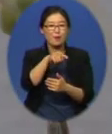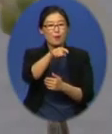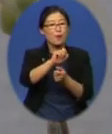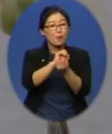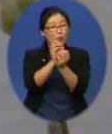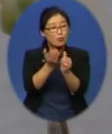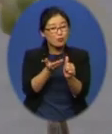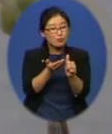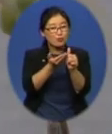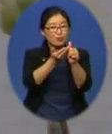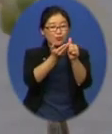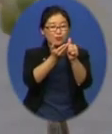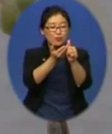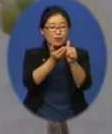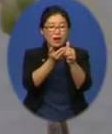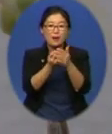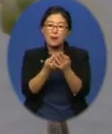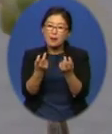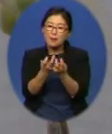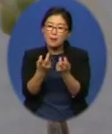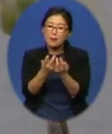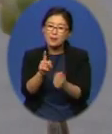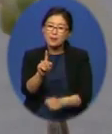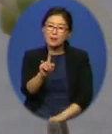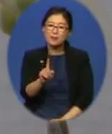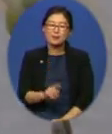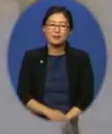싶다면 어떻게 접근하면 좋을까요?